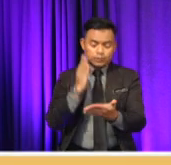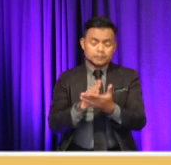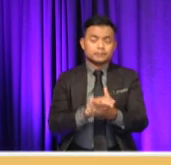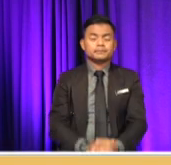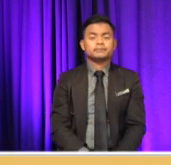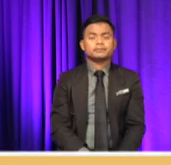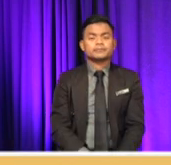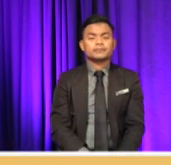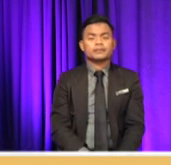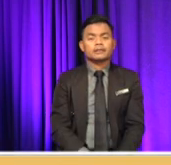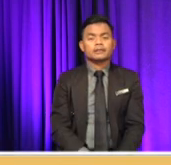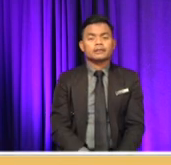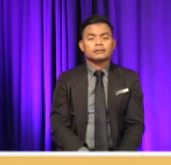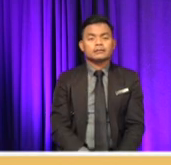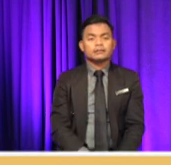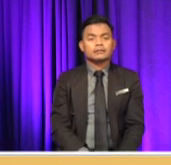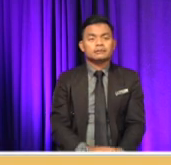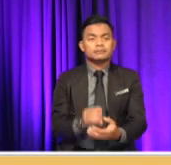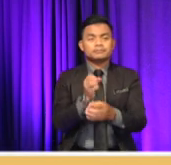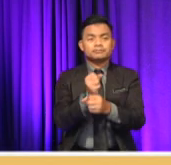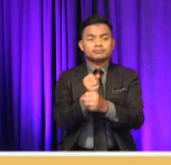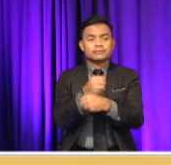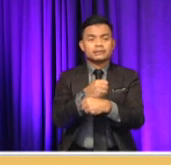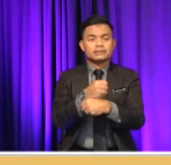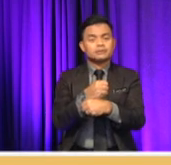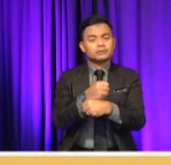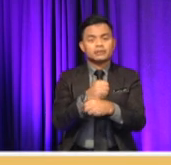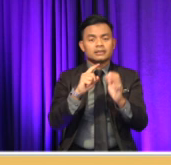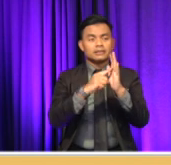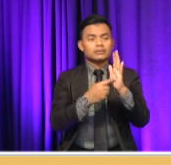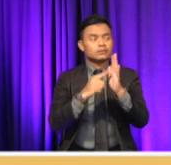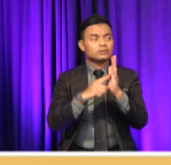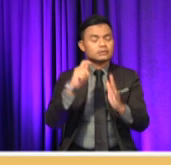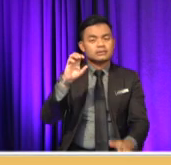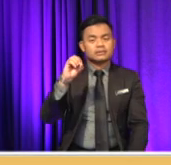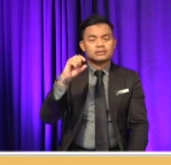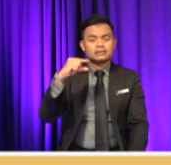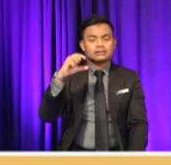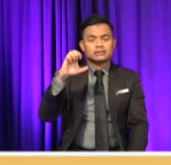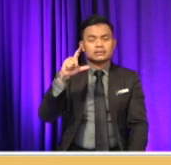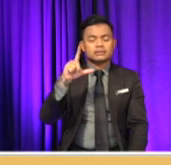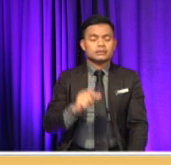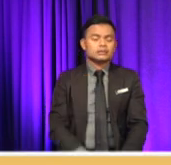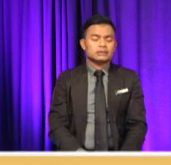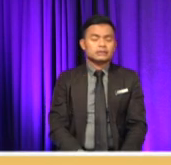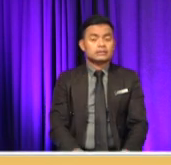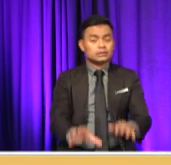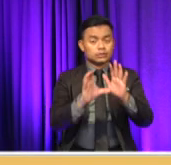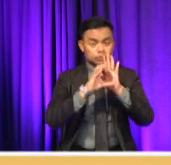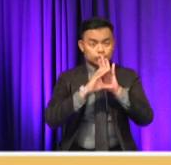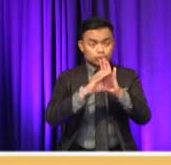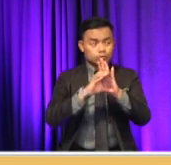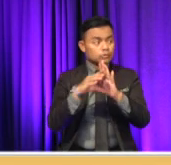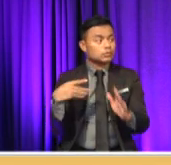simbol histogen gambal contoh Swiss toge dengan contoh Dekat mana kita